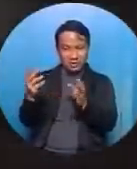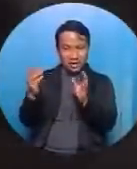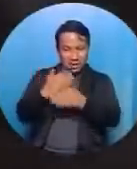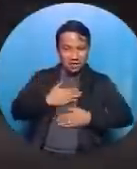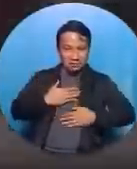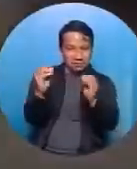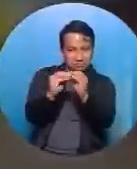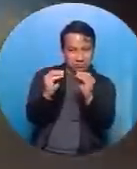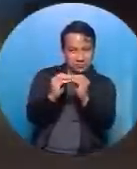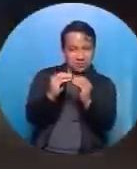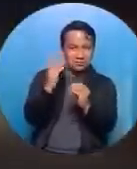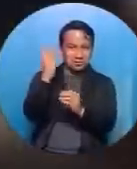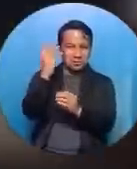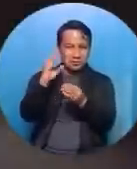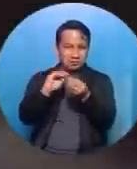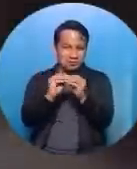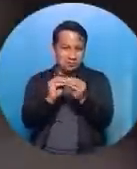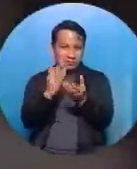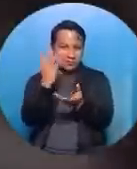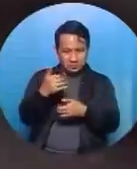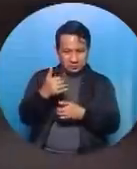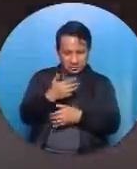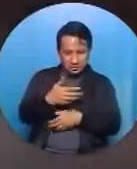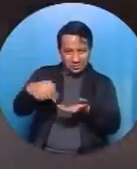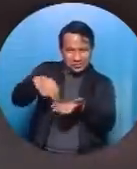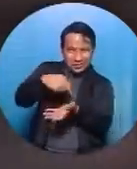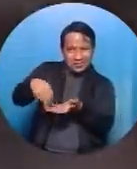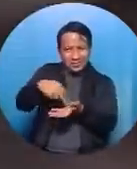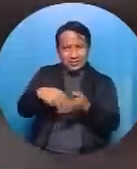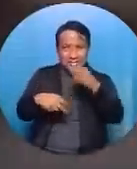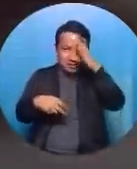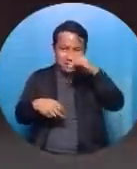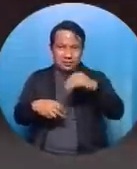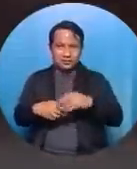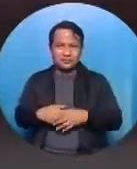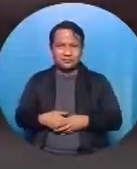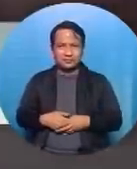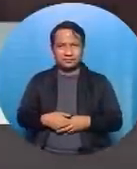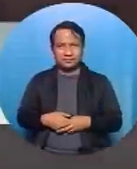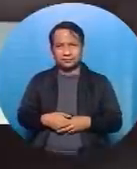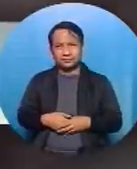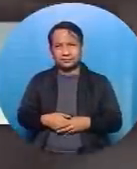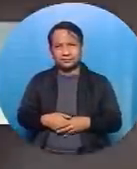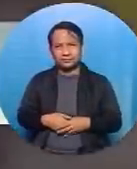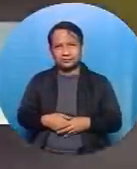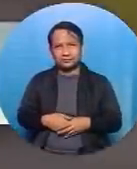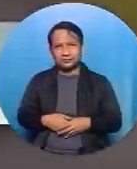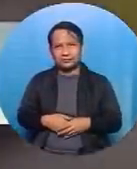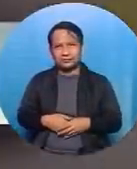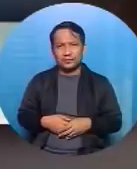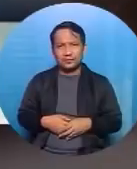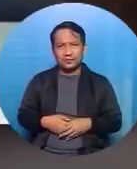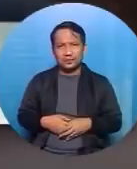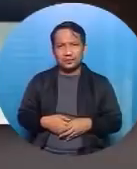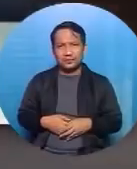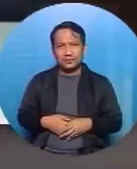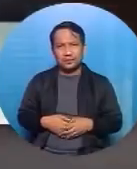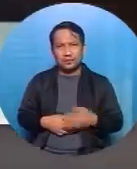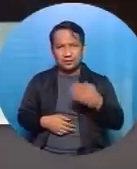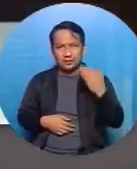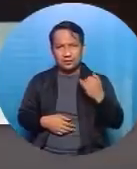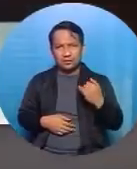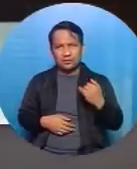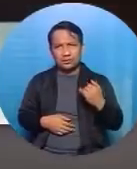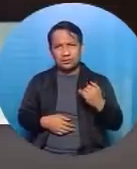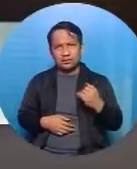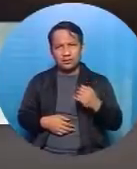naghalikan pa kayo at nagsayaw-sayaw pa itong si lalaki. Okay? Apo, yes po. Apo, hindi naman po namin tinatanggi yan. Oh. So, ma'am, imbis